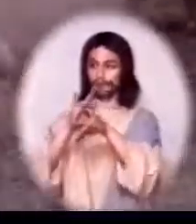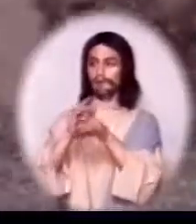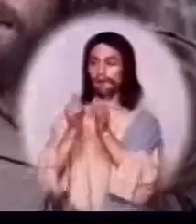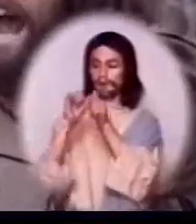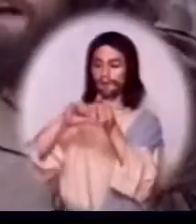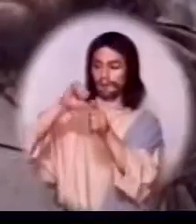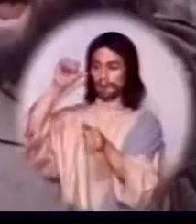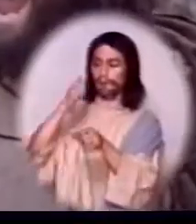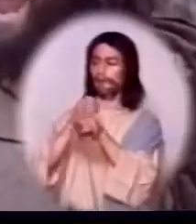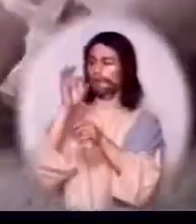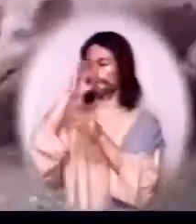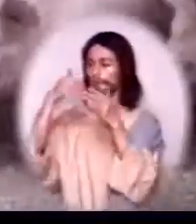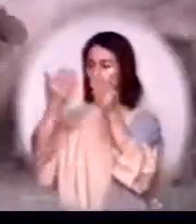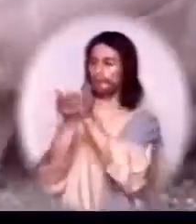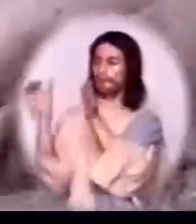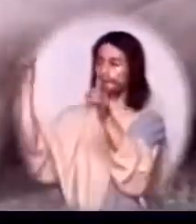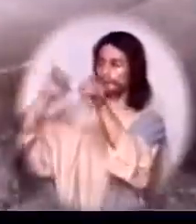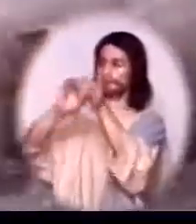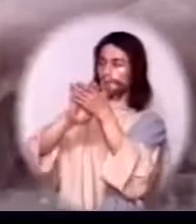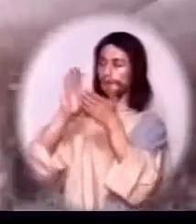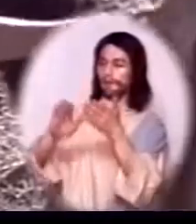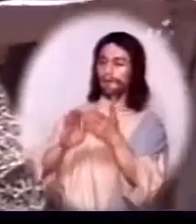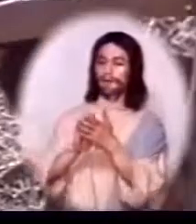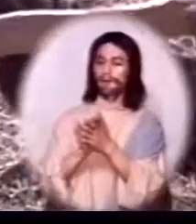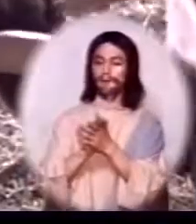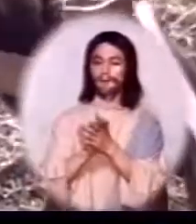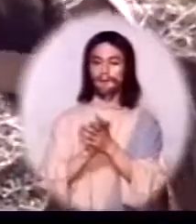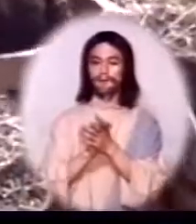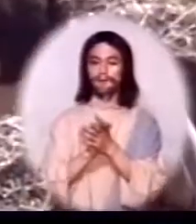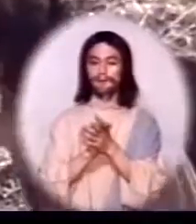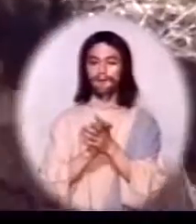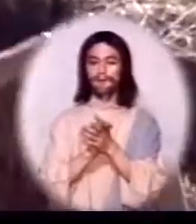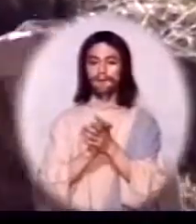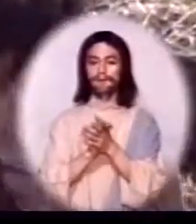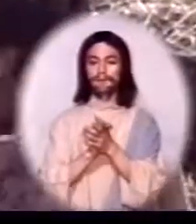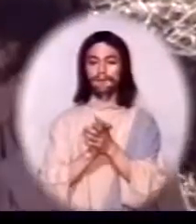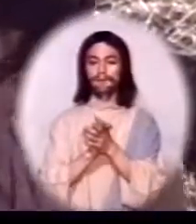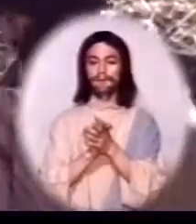귀신들이 그 사람에게서 나와 돼지들 속으로 들어갔습니다.